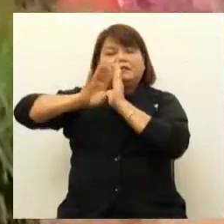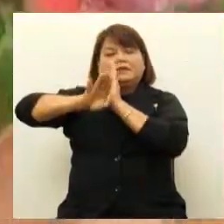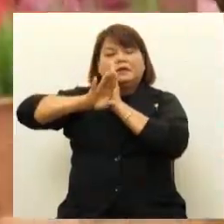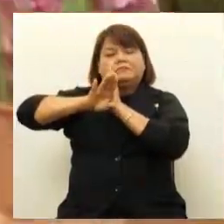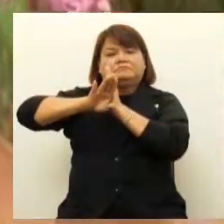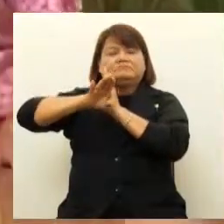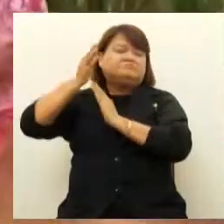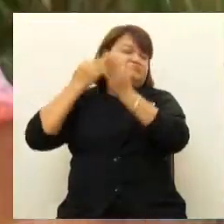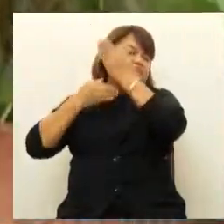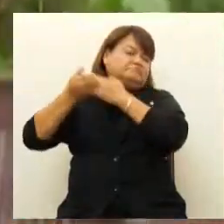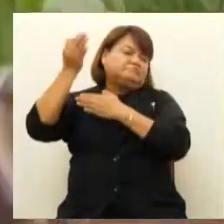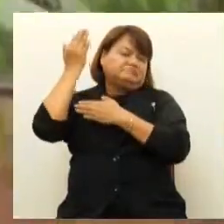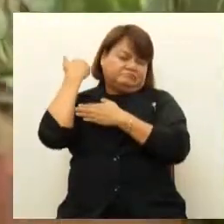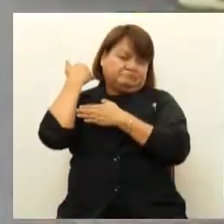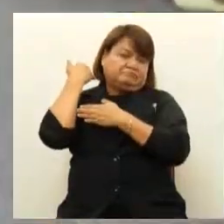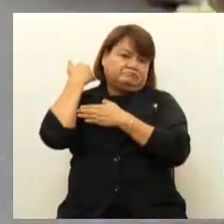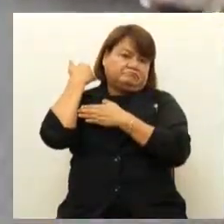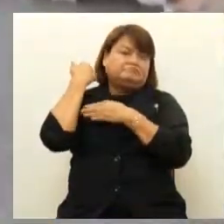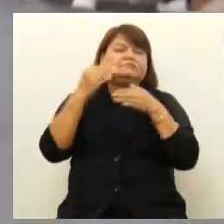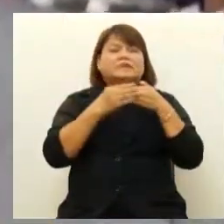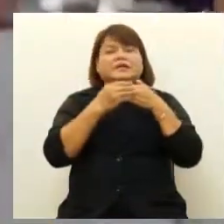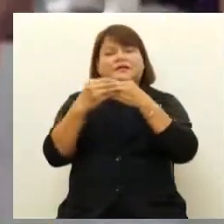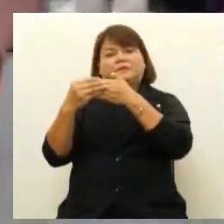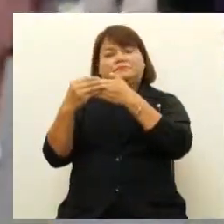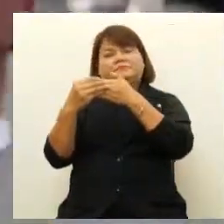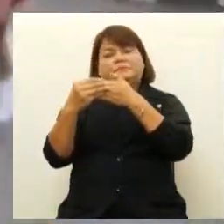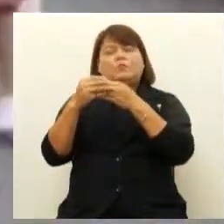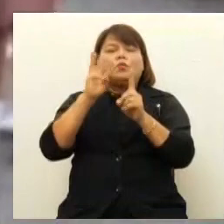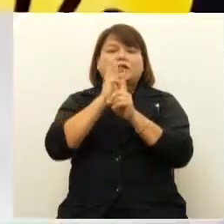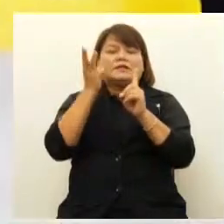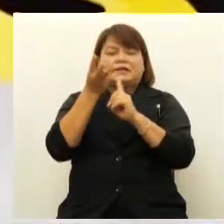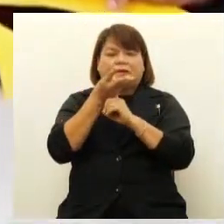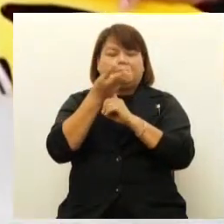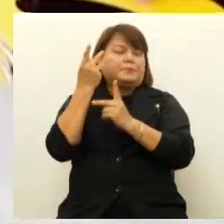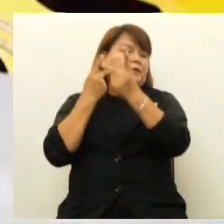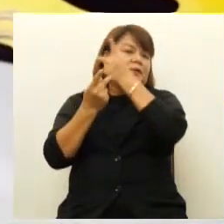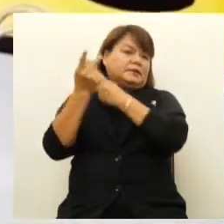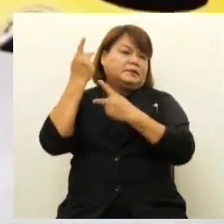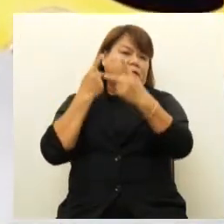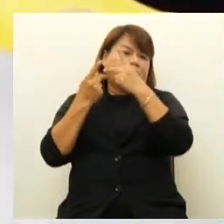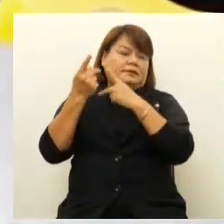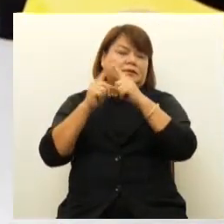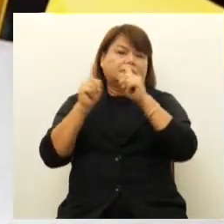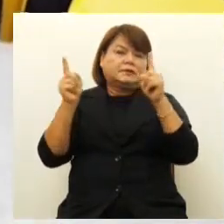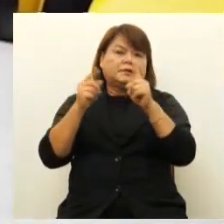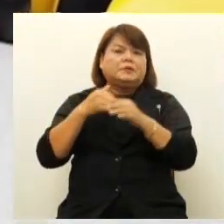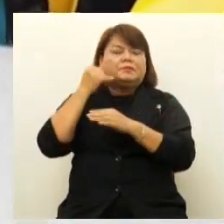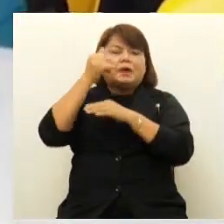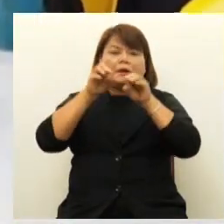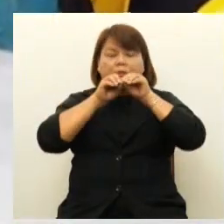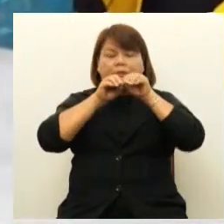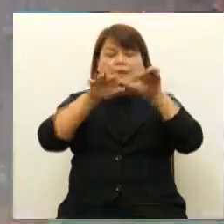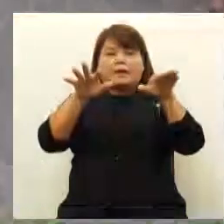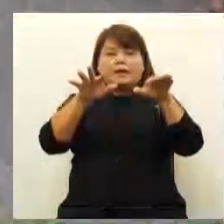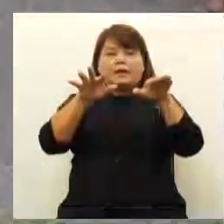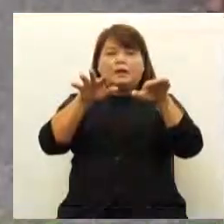รุษของเรานะครับก็ได้นำวัฒนธรรมประเพณีมาเผยแพร่ม